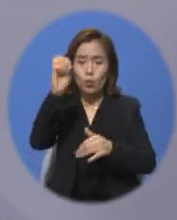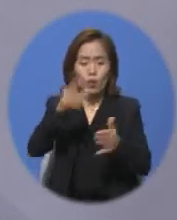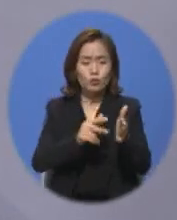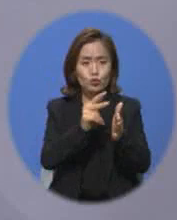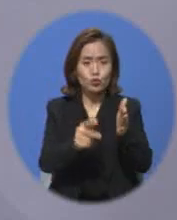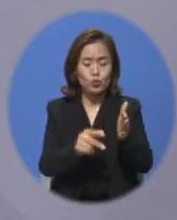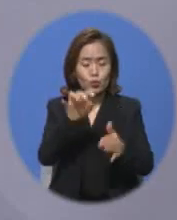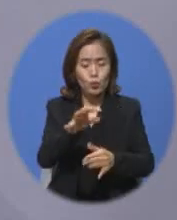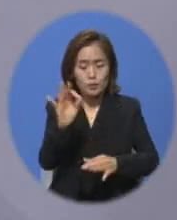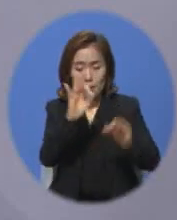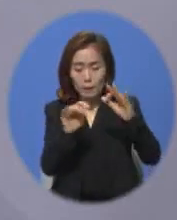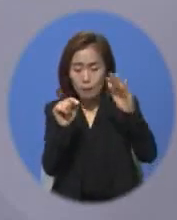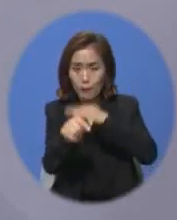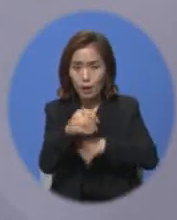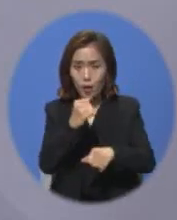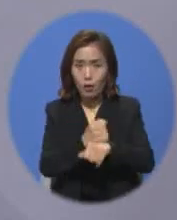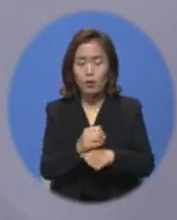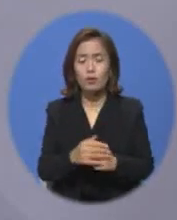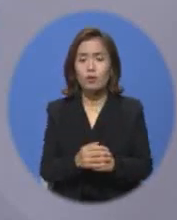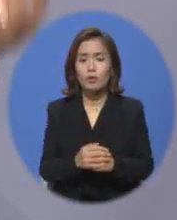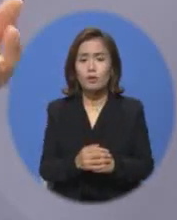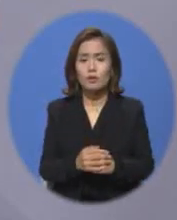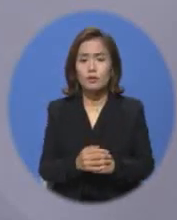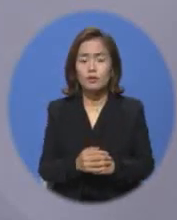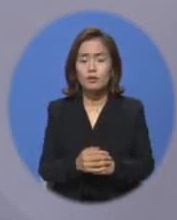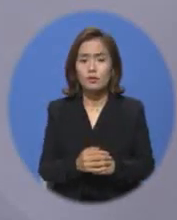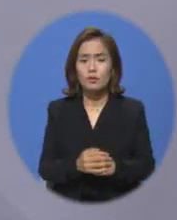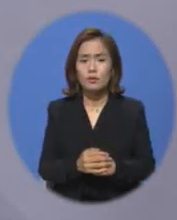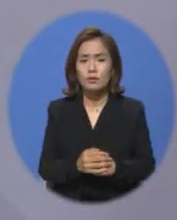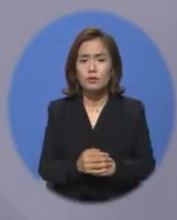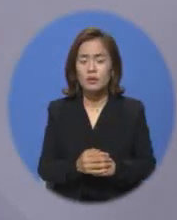및팬터마임공연공간등을추가할수도있습니다 .